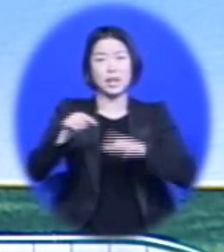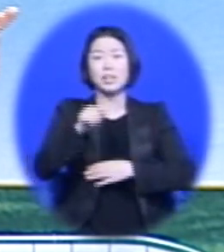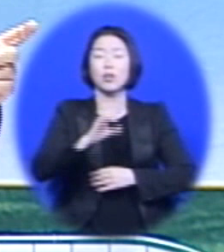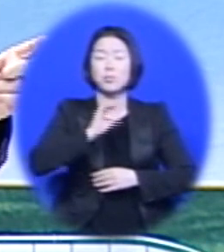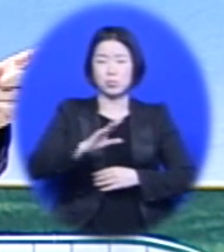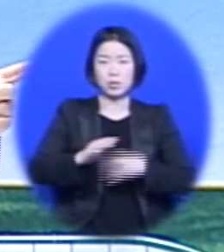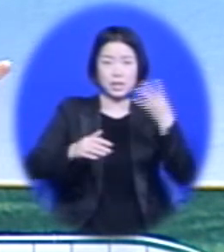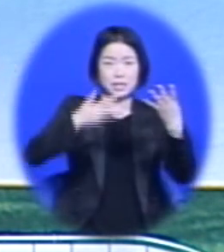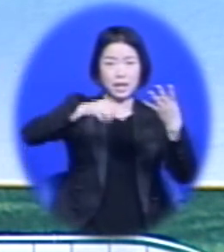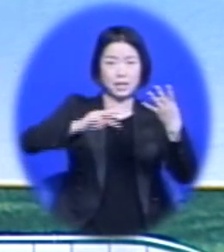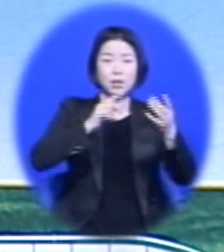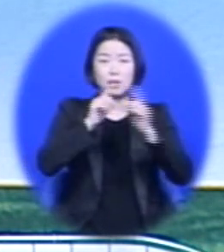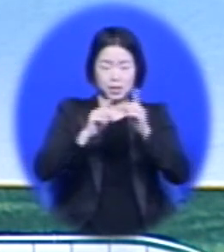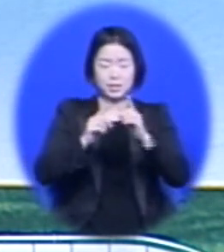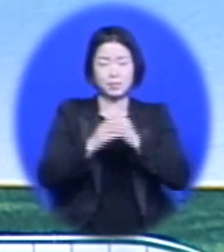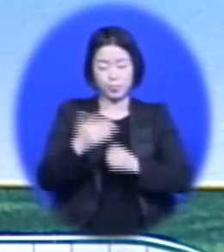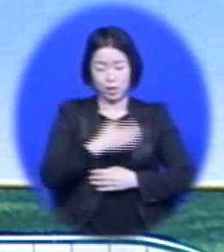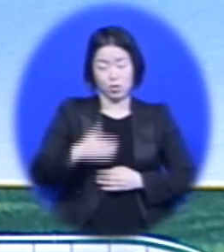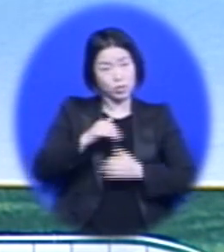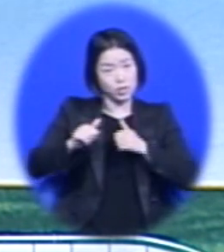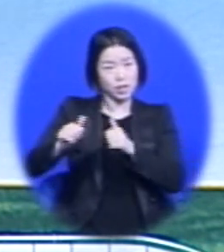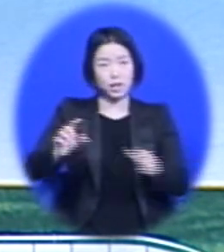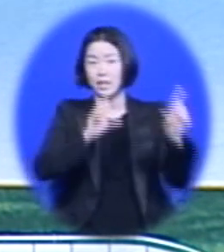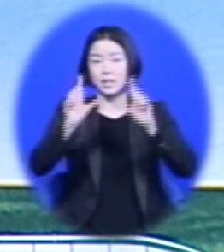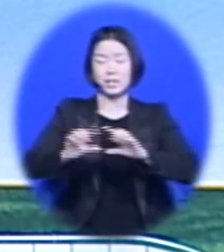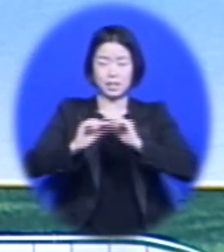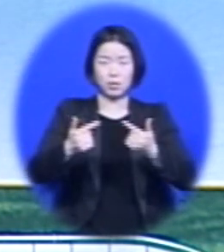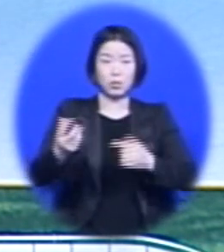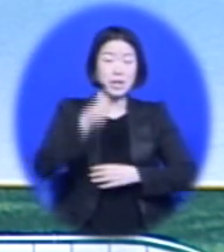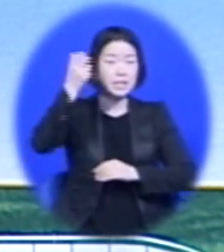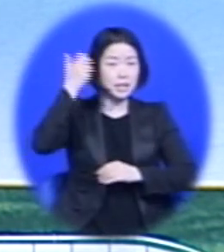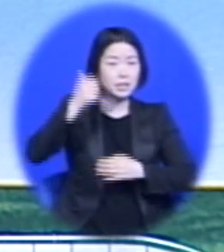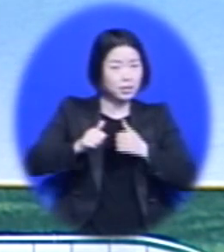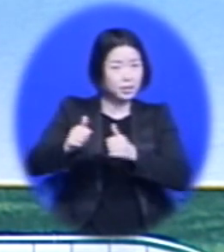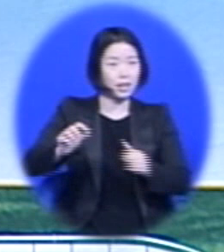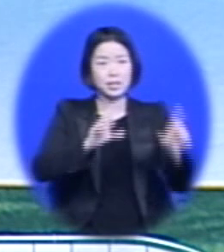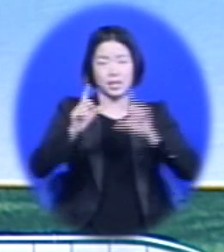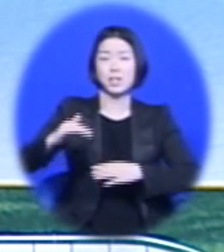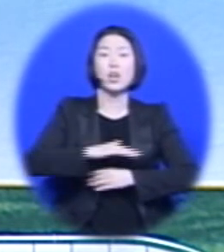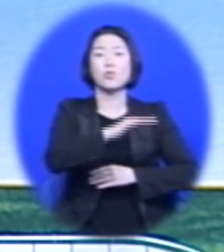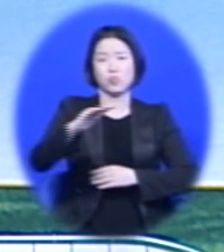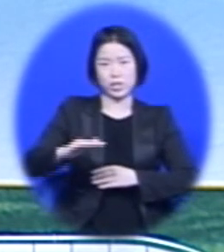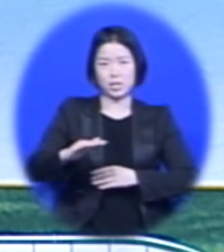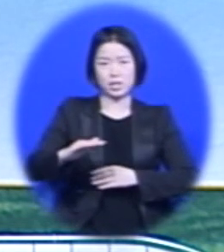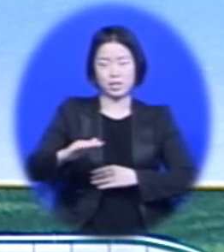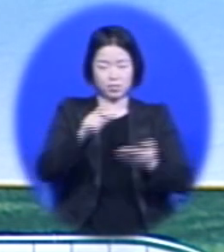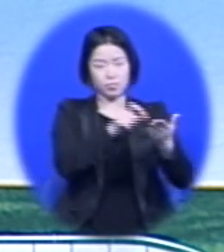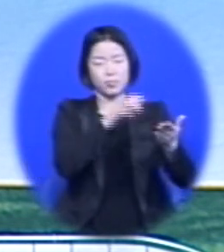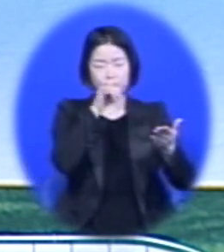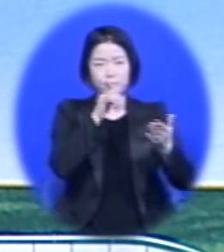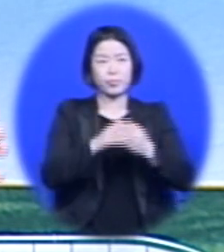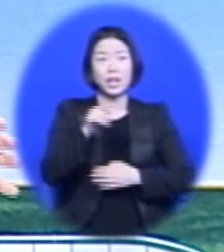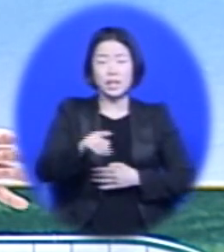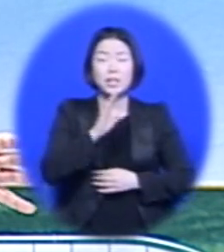4절 말씀에 육신을 따라 살지 않고 성령을 따라 사는 우리라고 말했습니다.